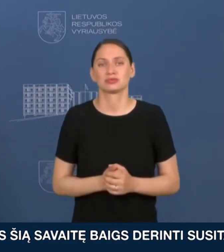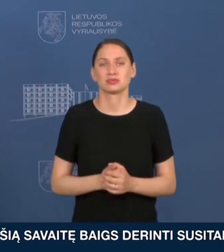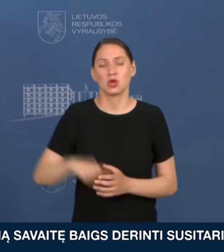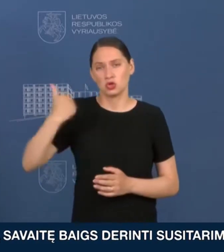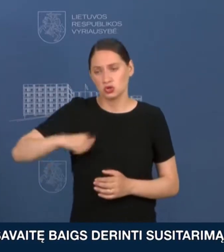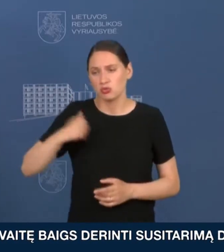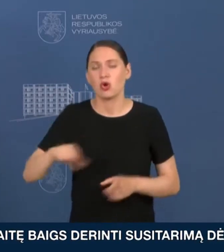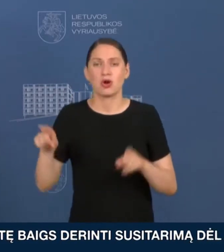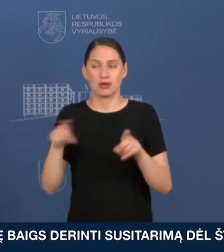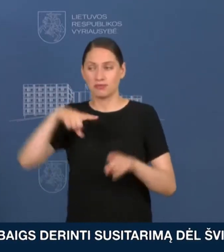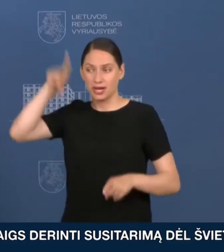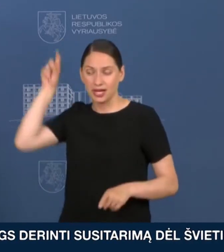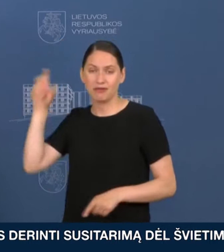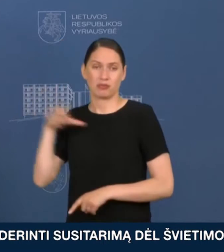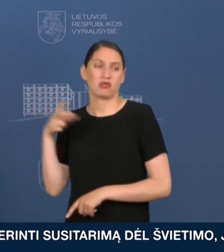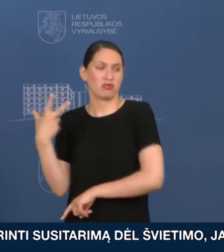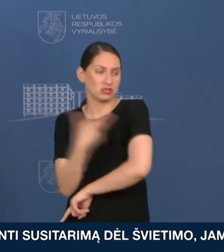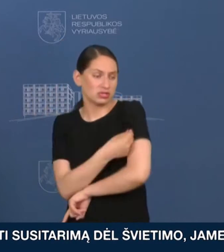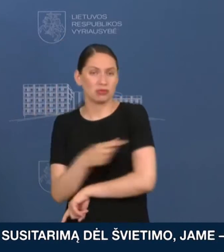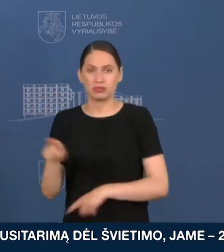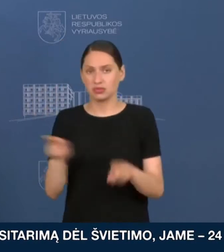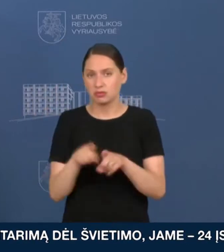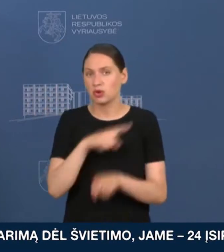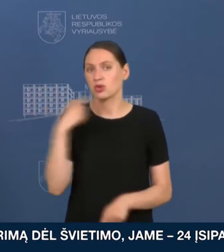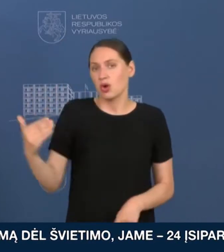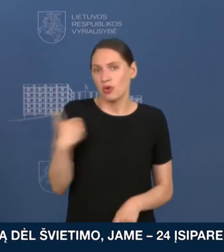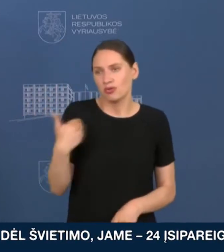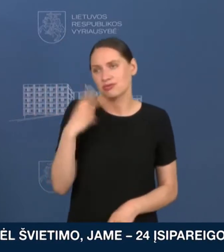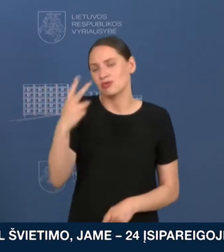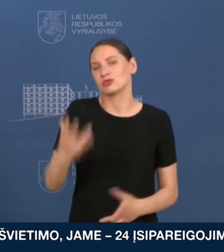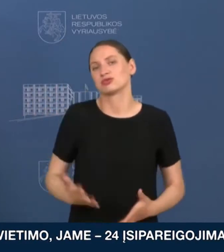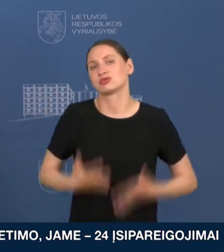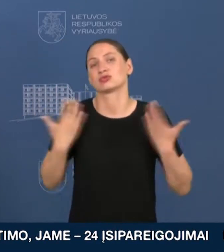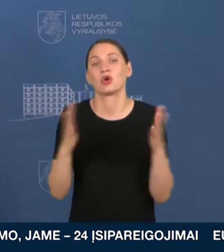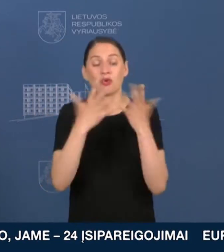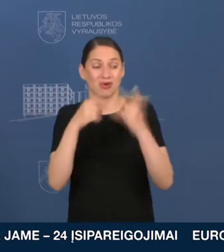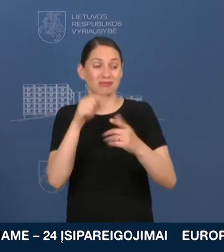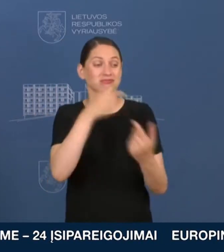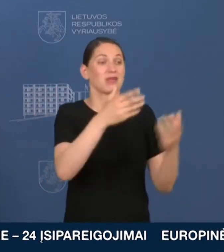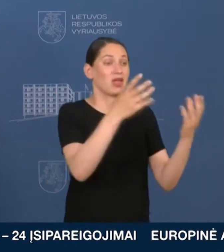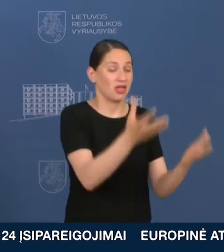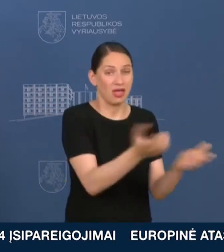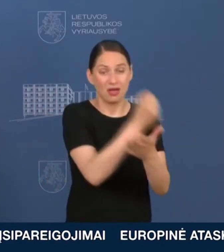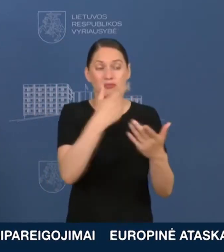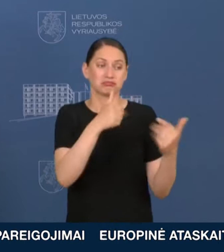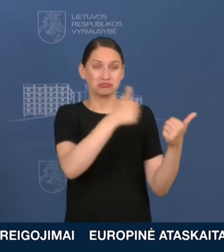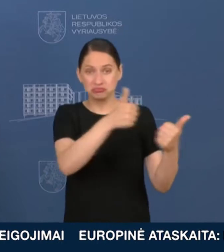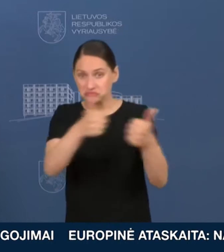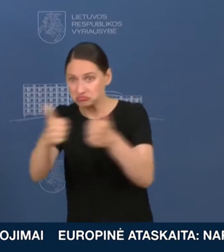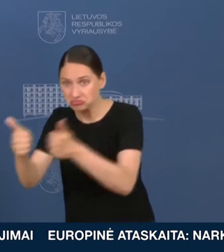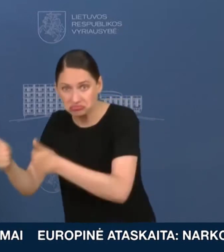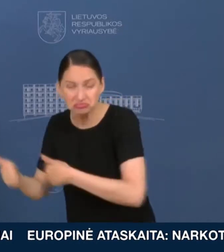kėpijantis praėjusią savaitę irgi yra tas veiksnys, kuris labai džiugina. Tai jeigu visi šie veiksniai ir toliau vienas kitas stiprins,